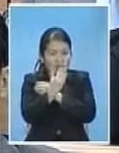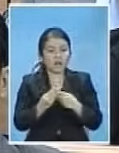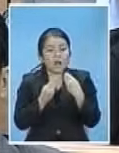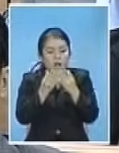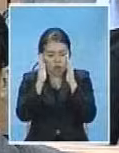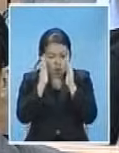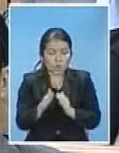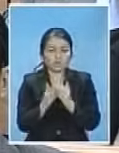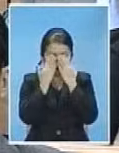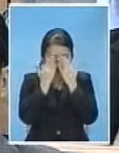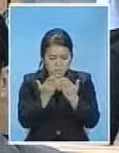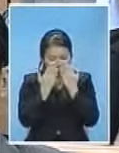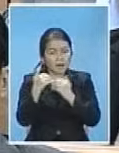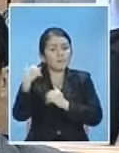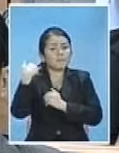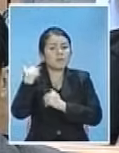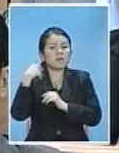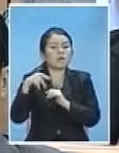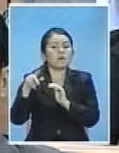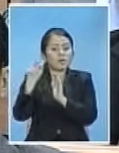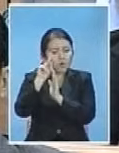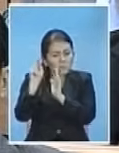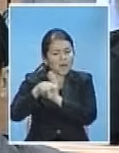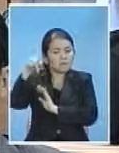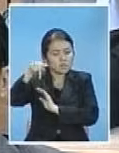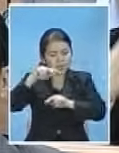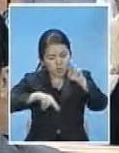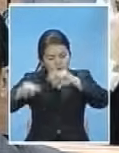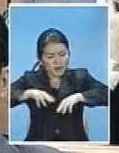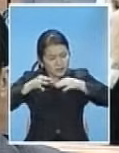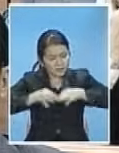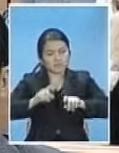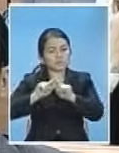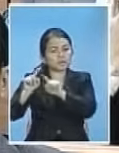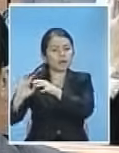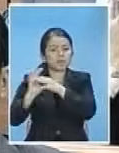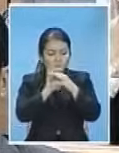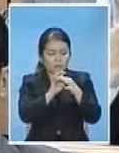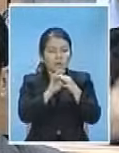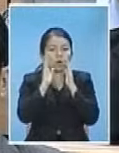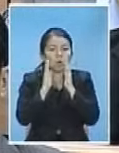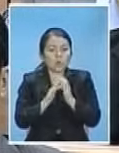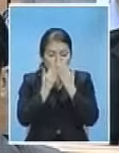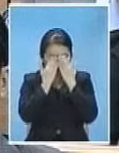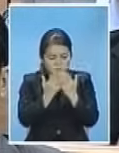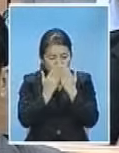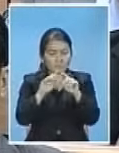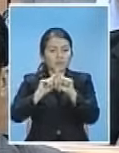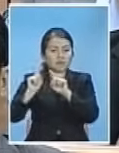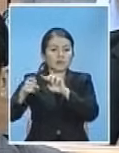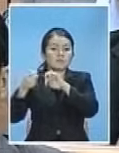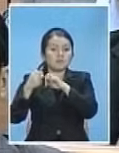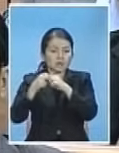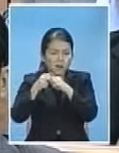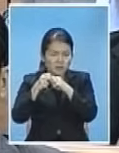องมุสลิมมีกฎหมายพิเศษสำหรับพิจารณาคดีที่พี่น้องมุสลิมในพื้นที่มีคดีทางมรด